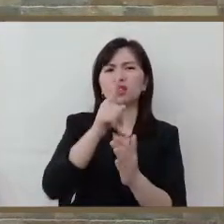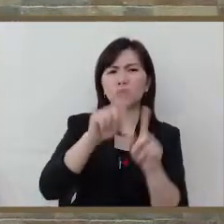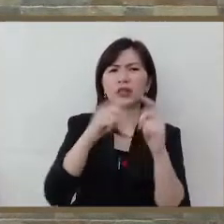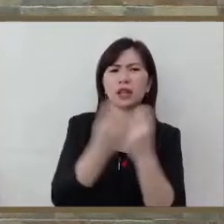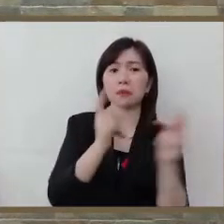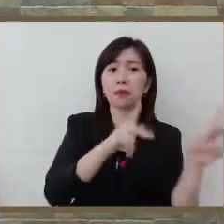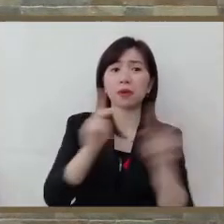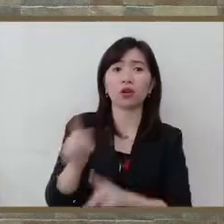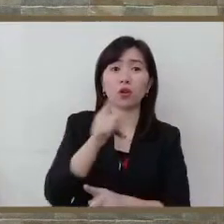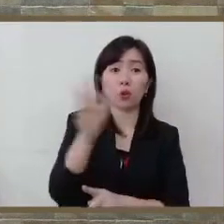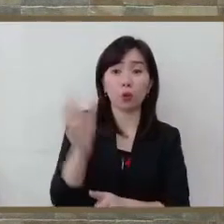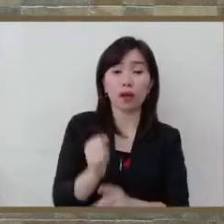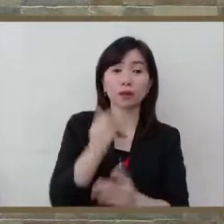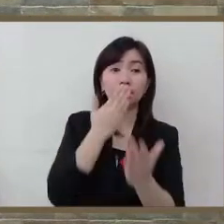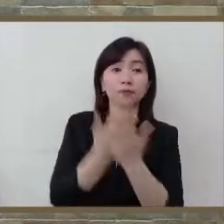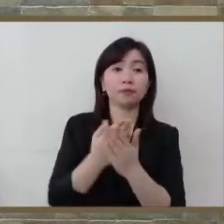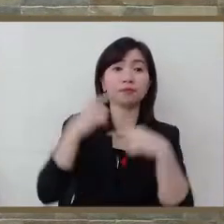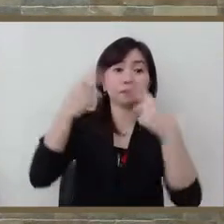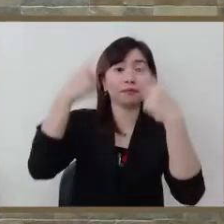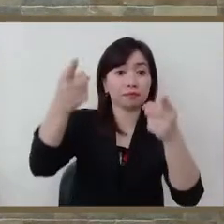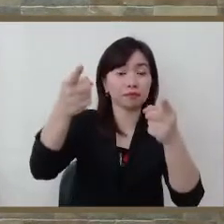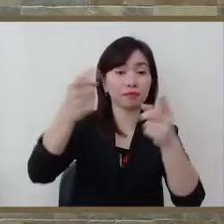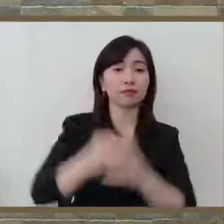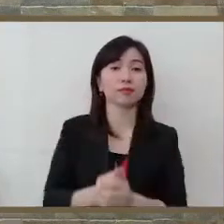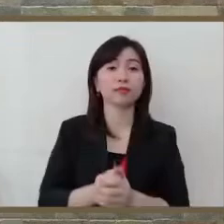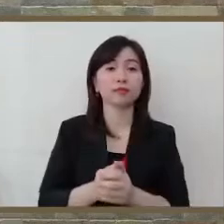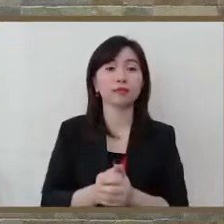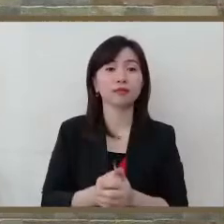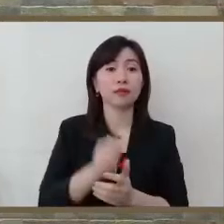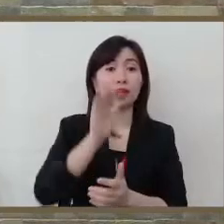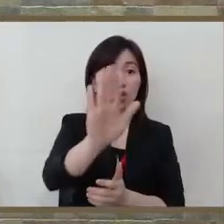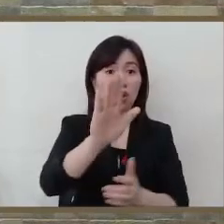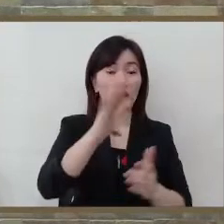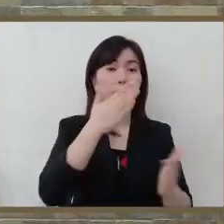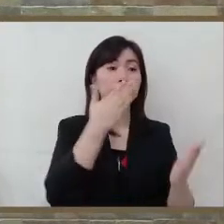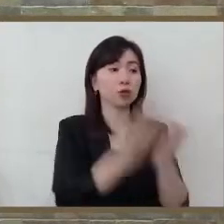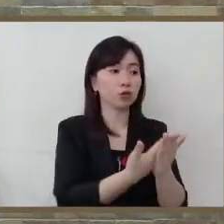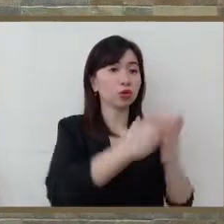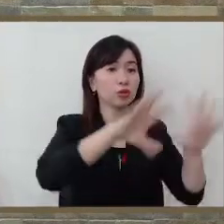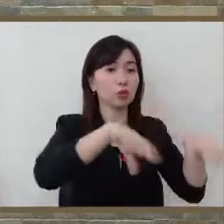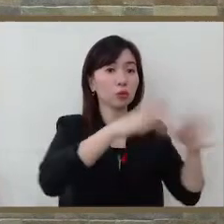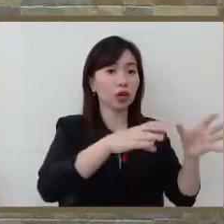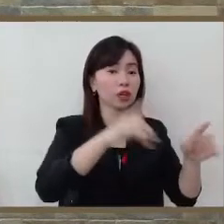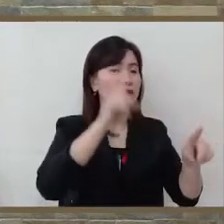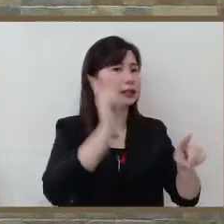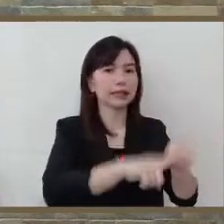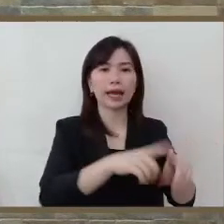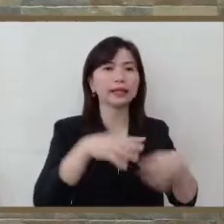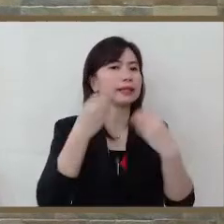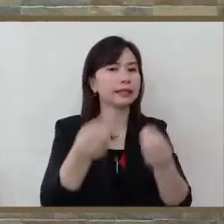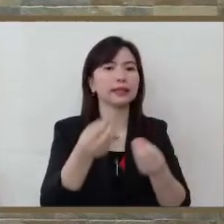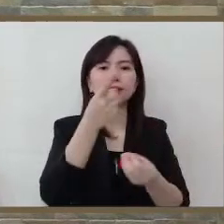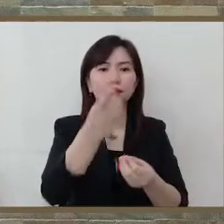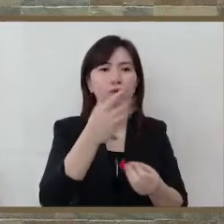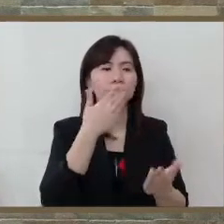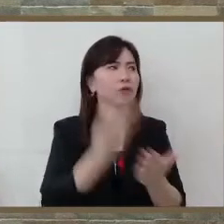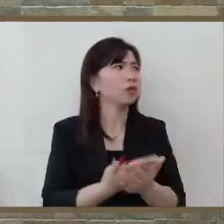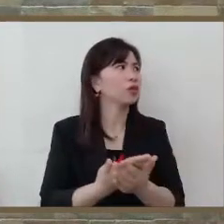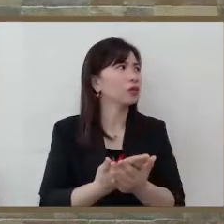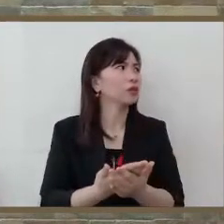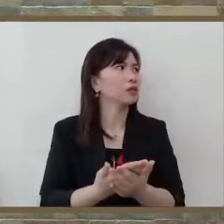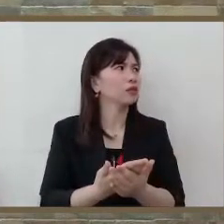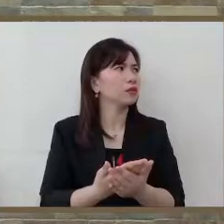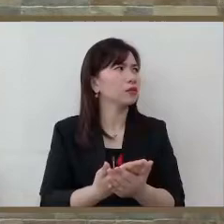good success? Your good work cannot give that. Your good work cannot give that.